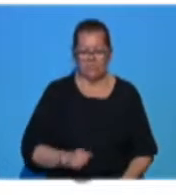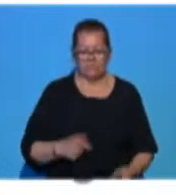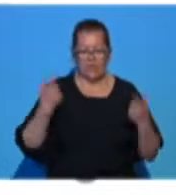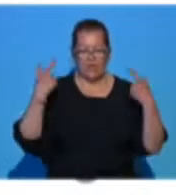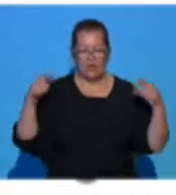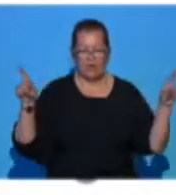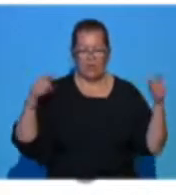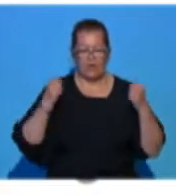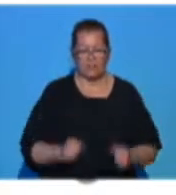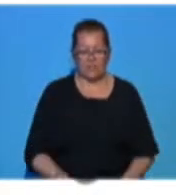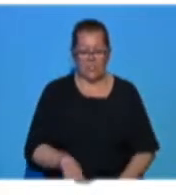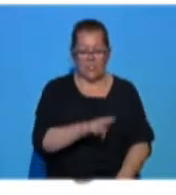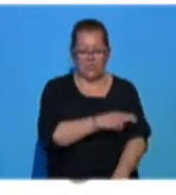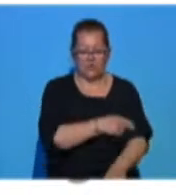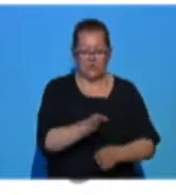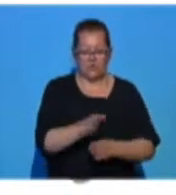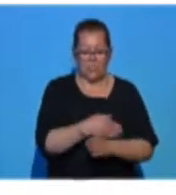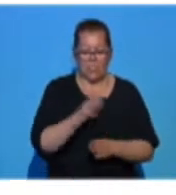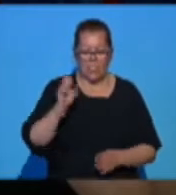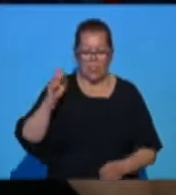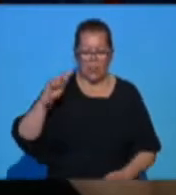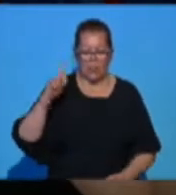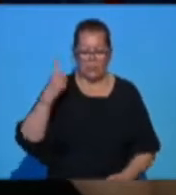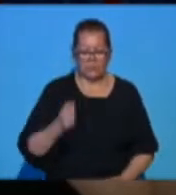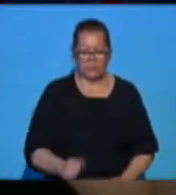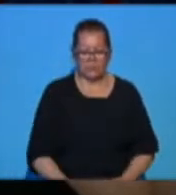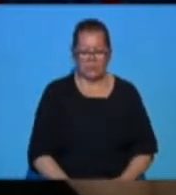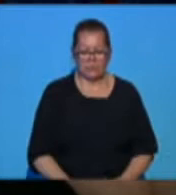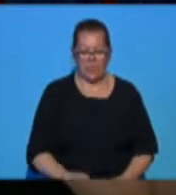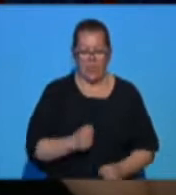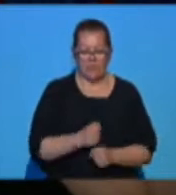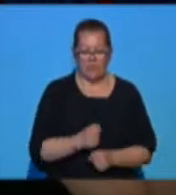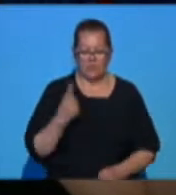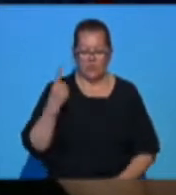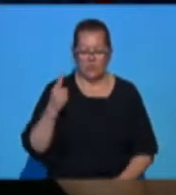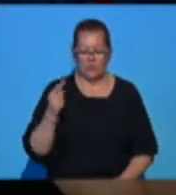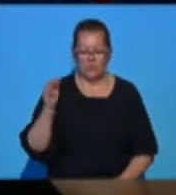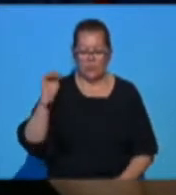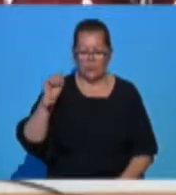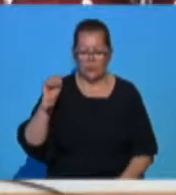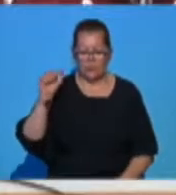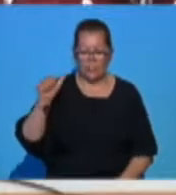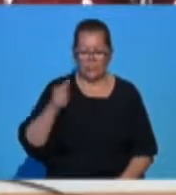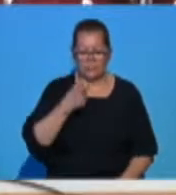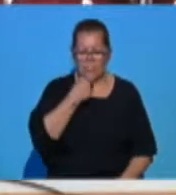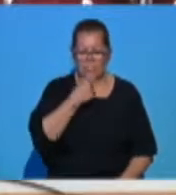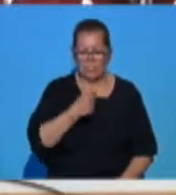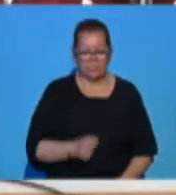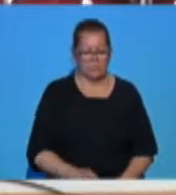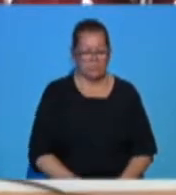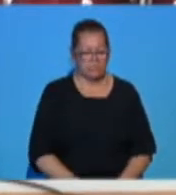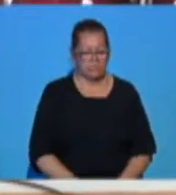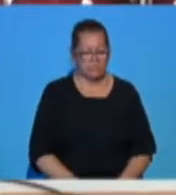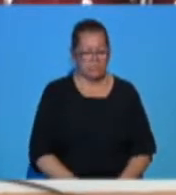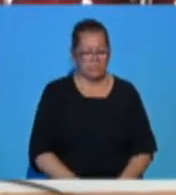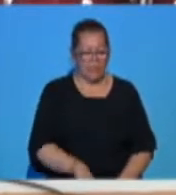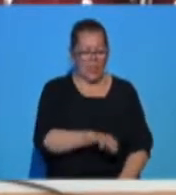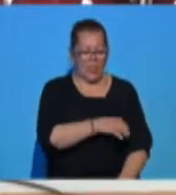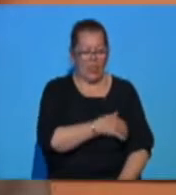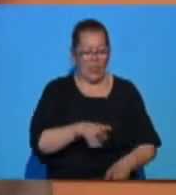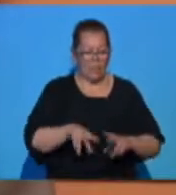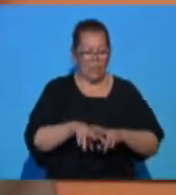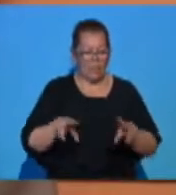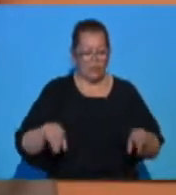festivitatea aniversară a Colegiului Național Carol I, care a împlinit 196 de ani de la înființare. Elevii